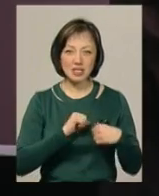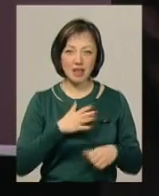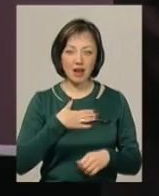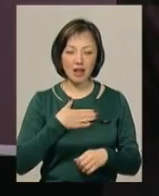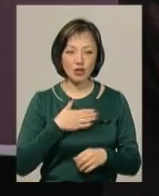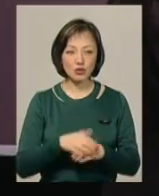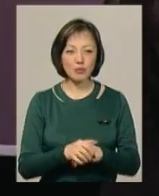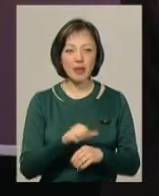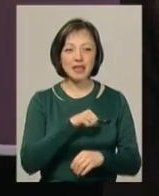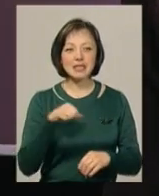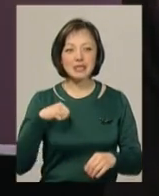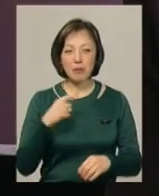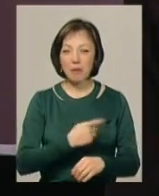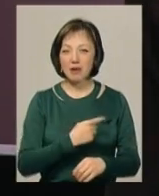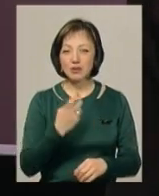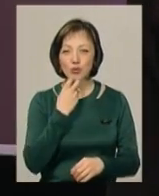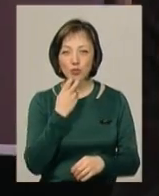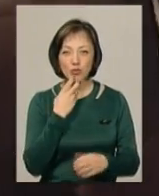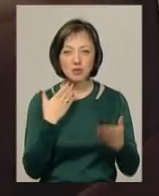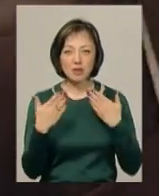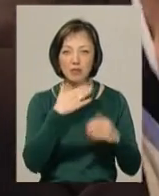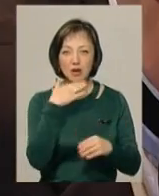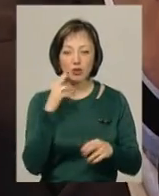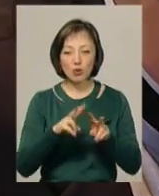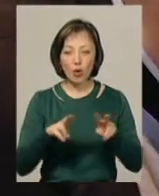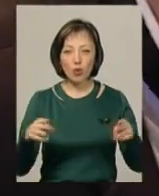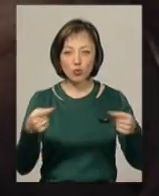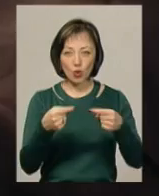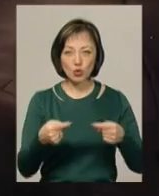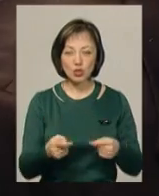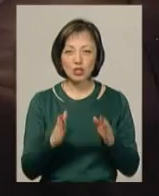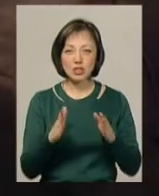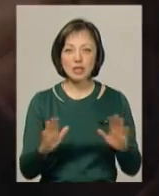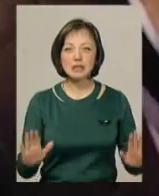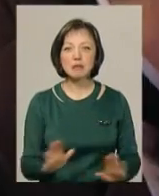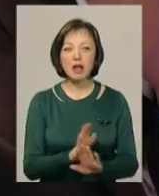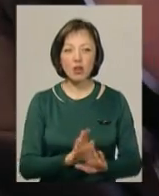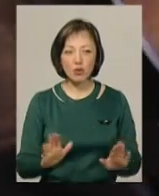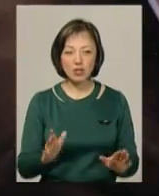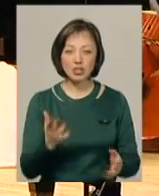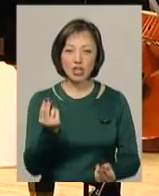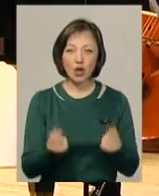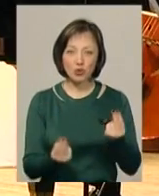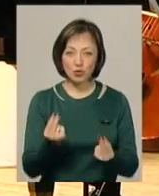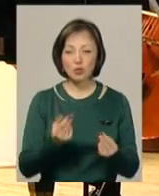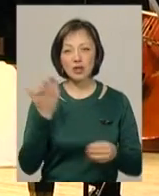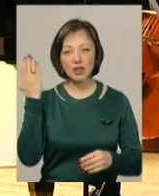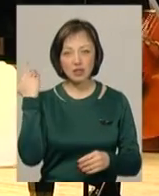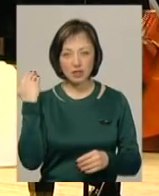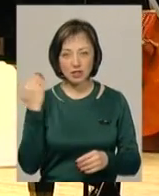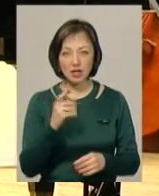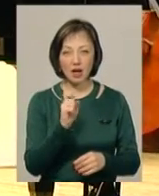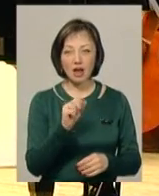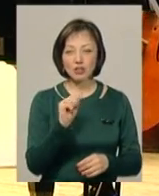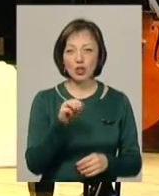Сам маестро з гумором ставиться до того, що багато хто ототожнює його лише з мелодією. Жартує, що свого часу хачатуряна